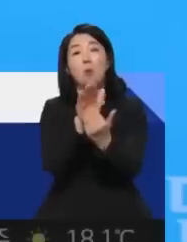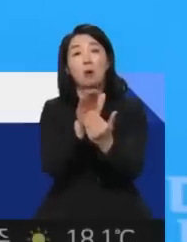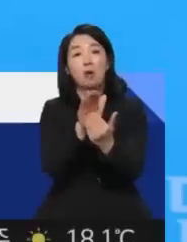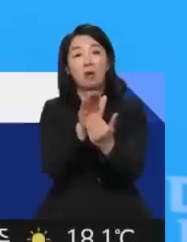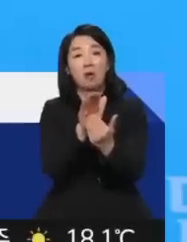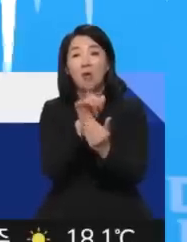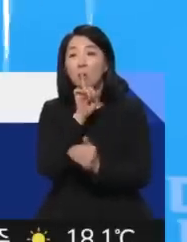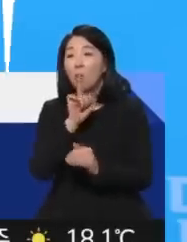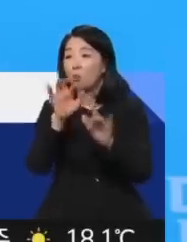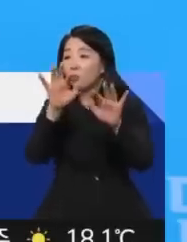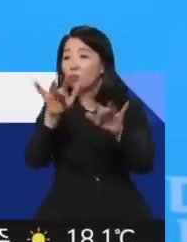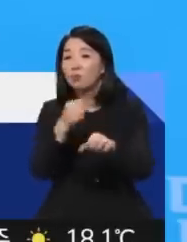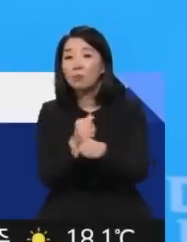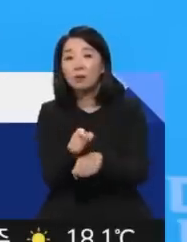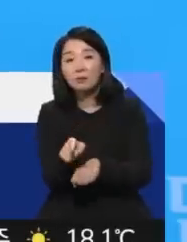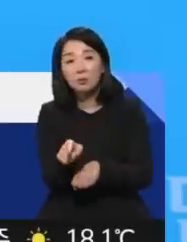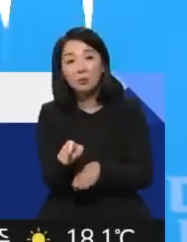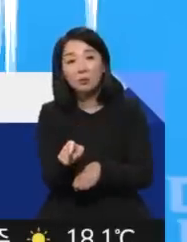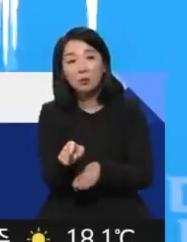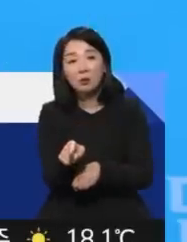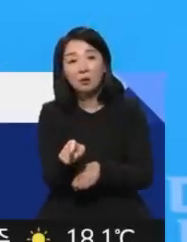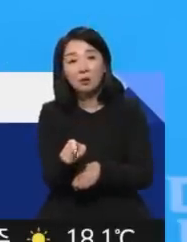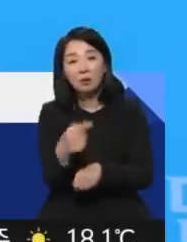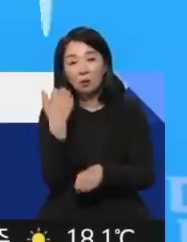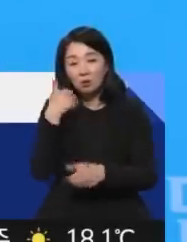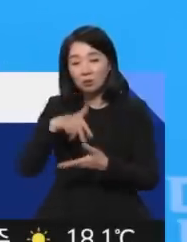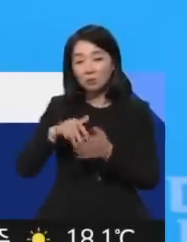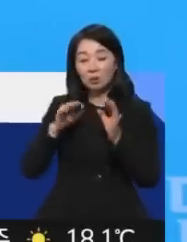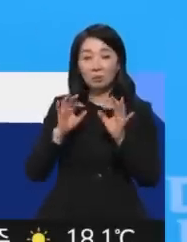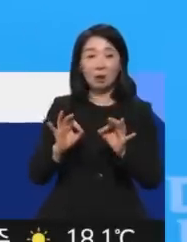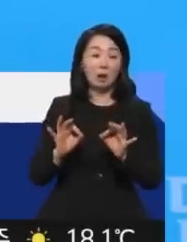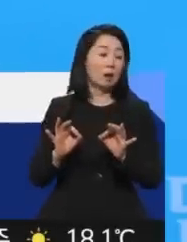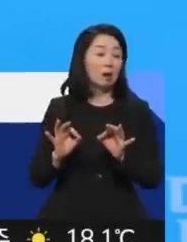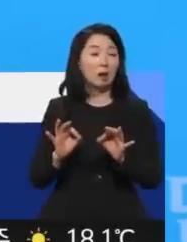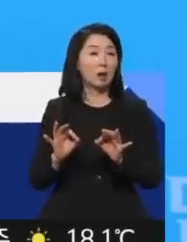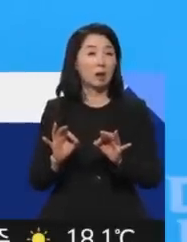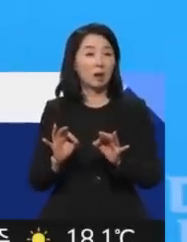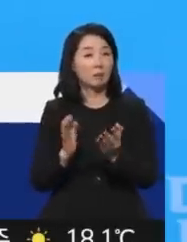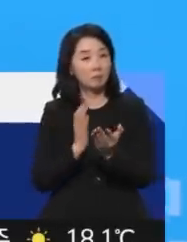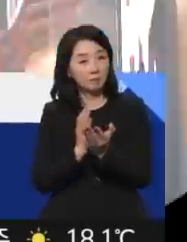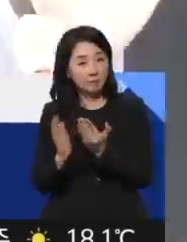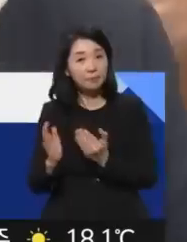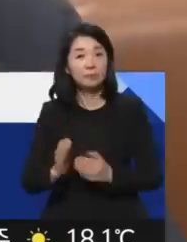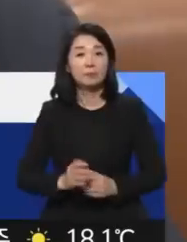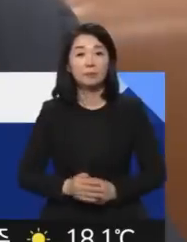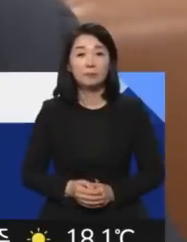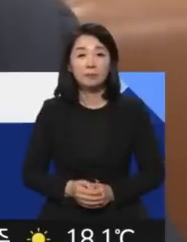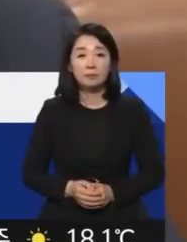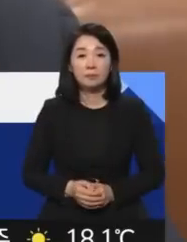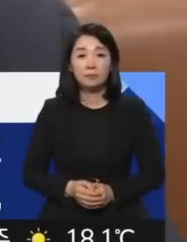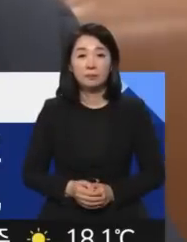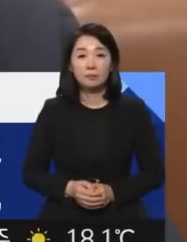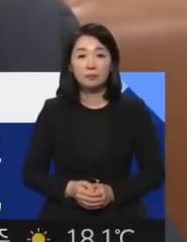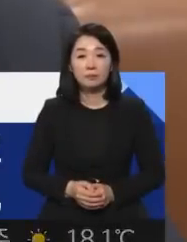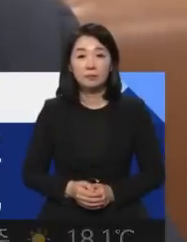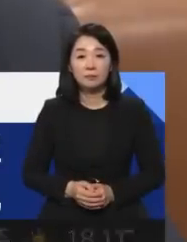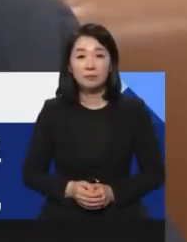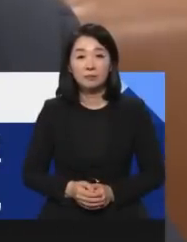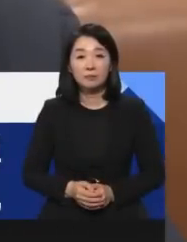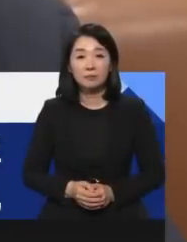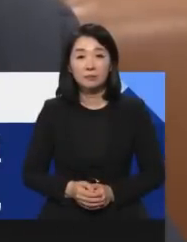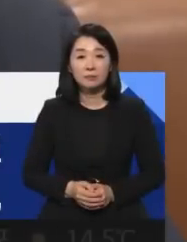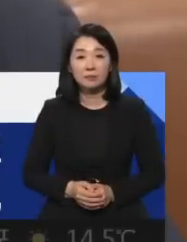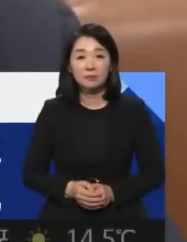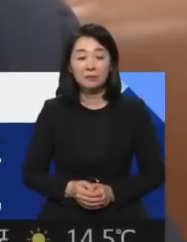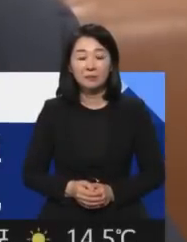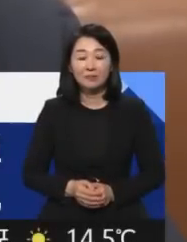문건을 작성했다는 점은 누가 보더라도 적절했다고 보기는 어려울 것 같습니다. 이것은